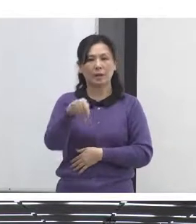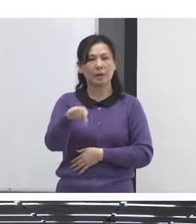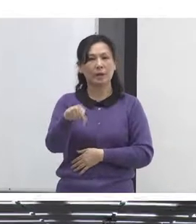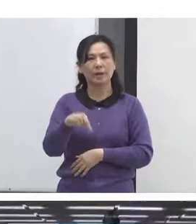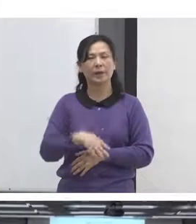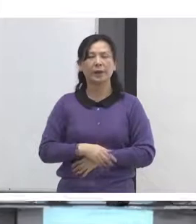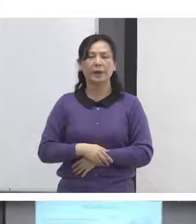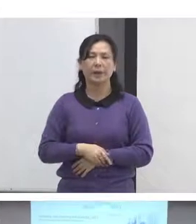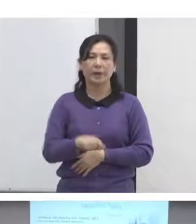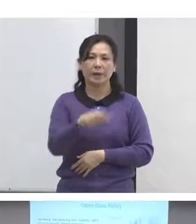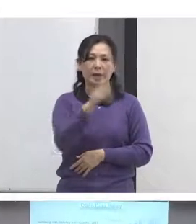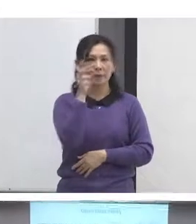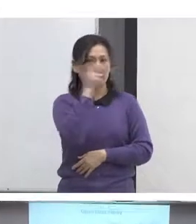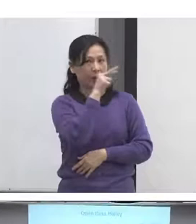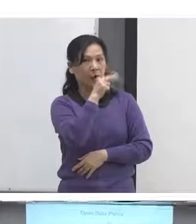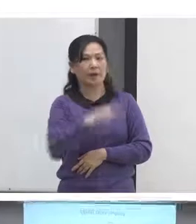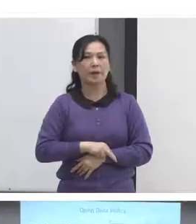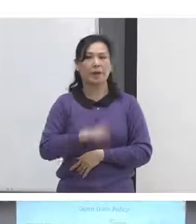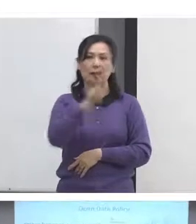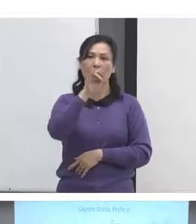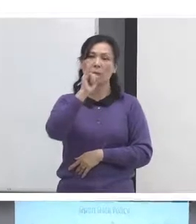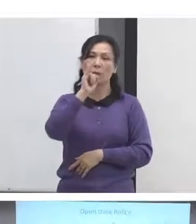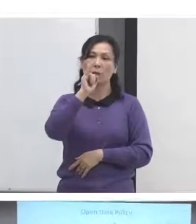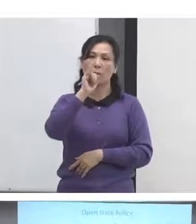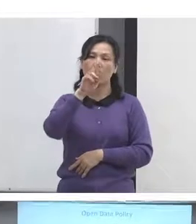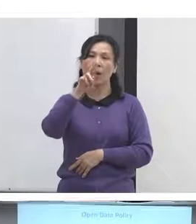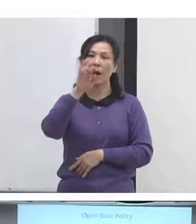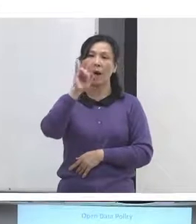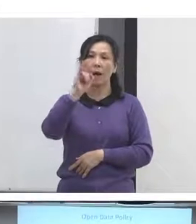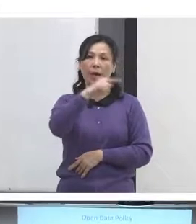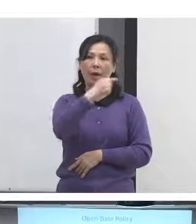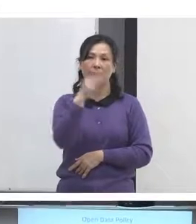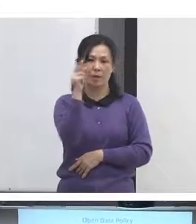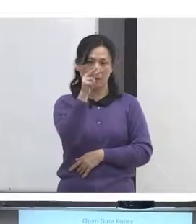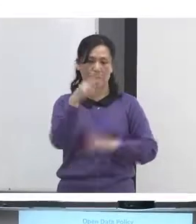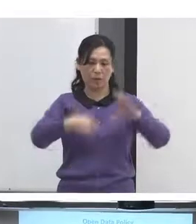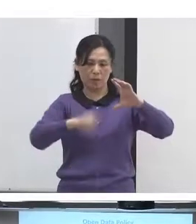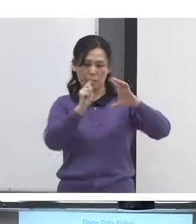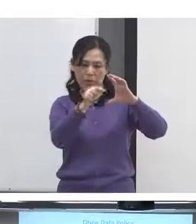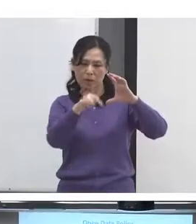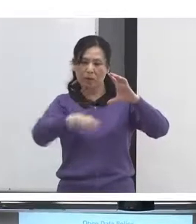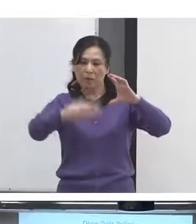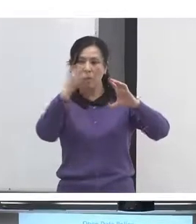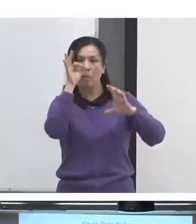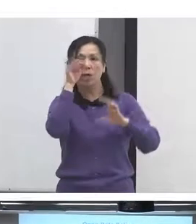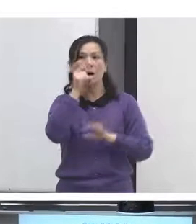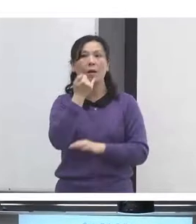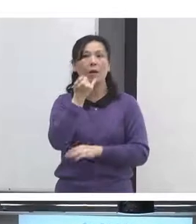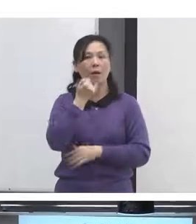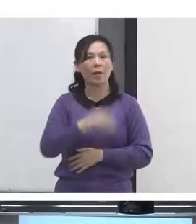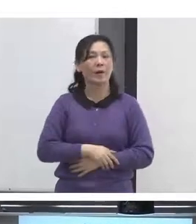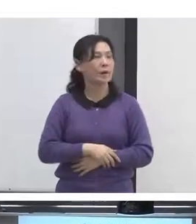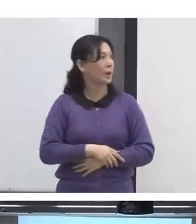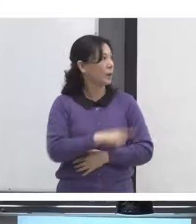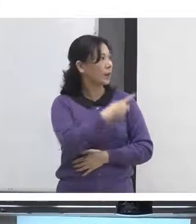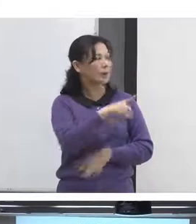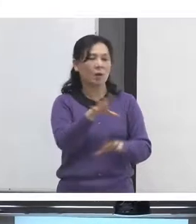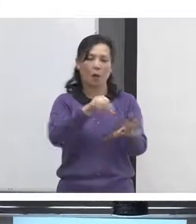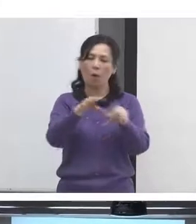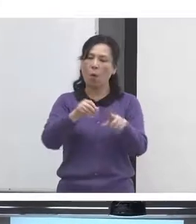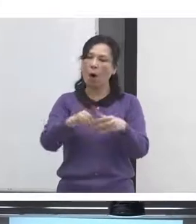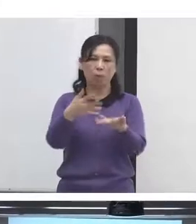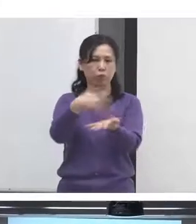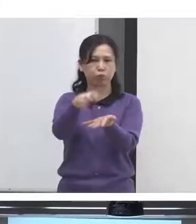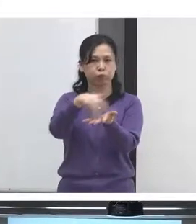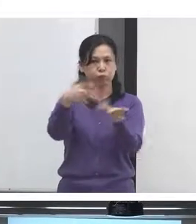大家可以看到这个 URL，可以上去看一下。那它的话，它其实 相对就是已经涵盖了非常多资料。那刚刚